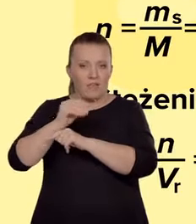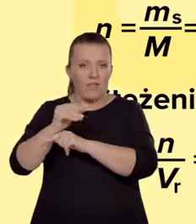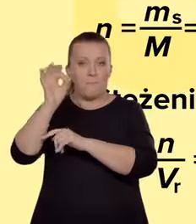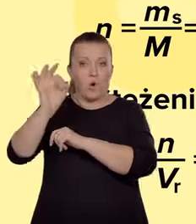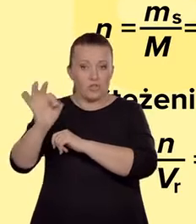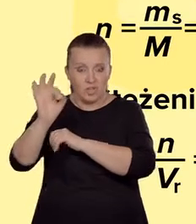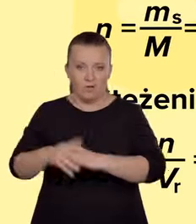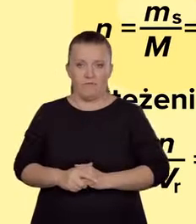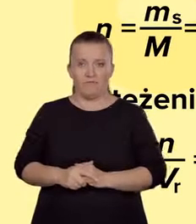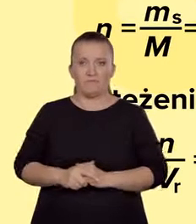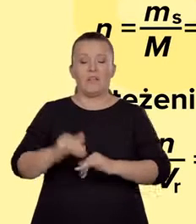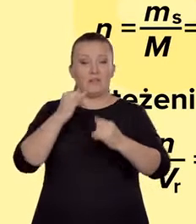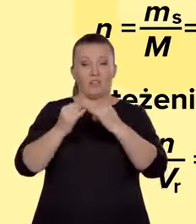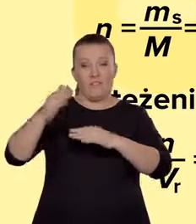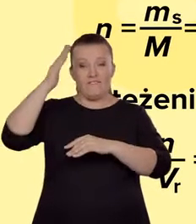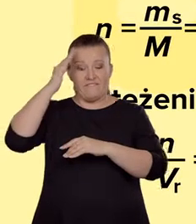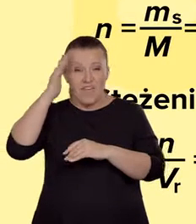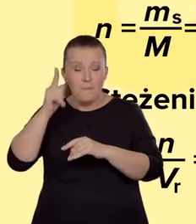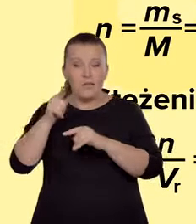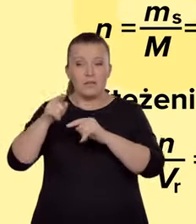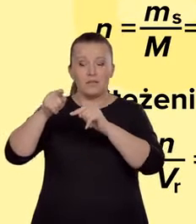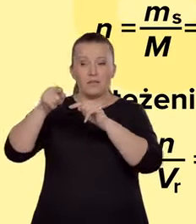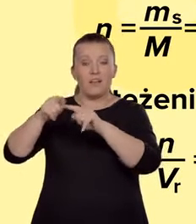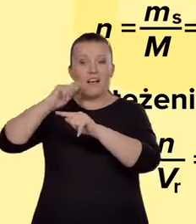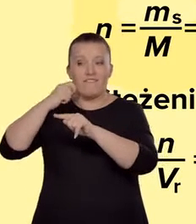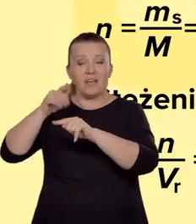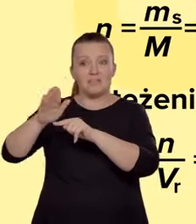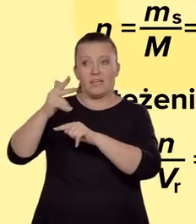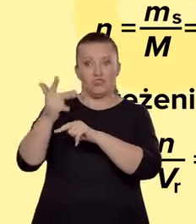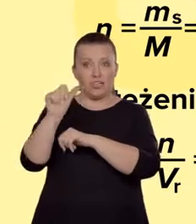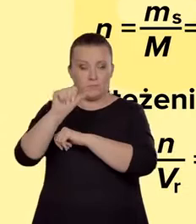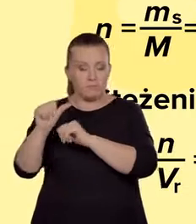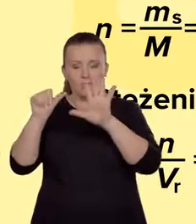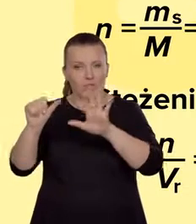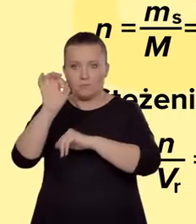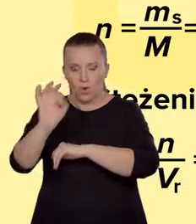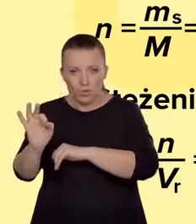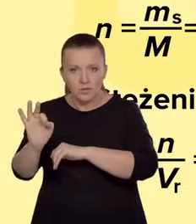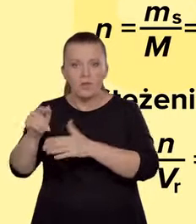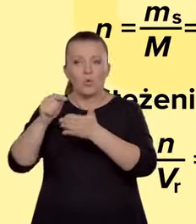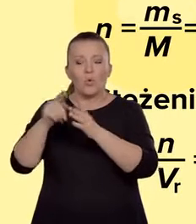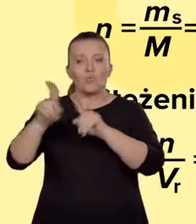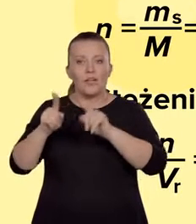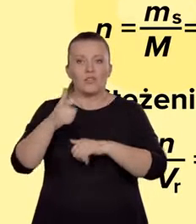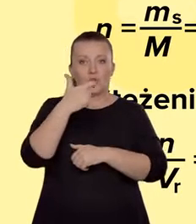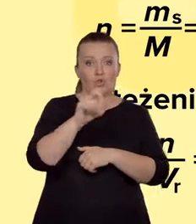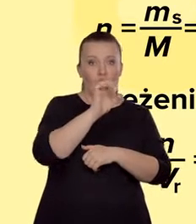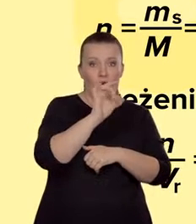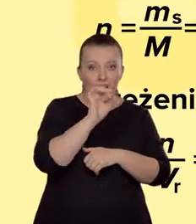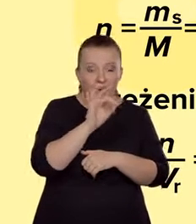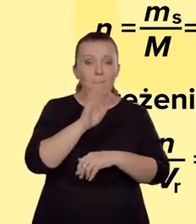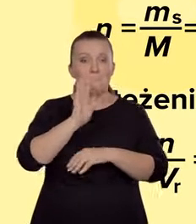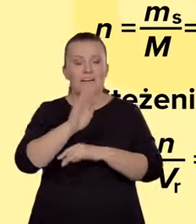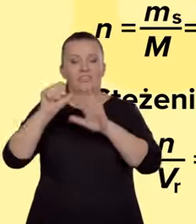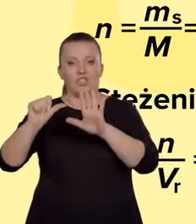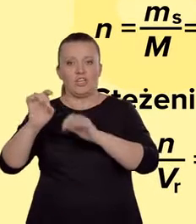roztwór kwasu ma stężenie 6% masowych, to oznacza, że w 100 g roztworu jest 6 g kwasu